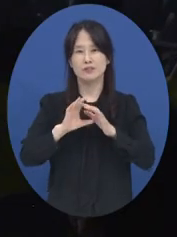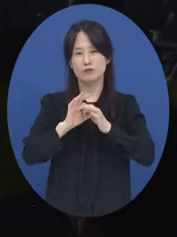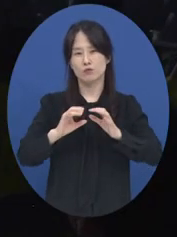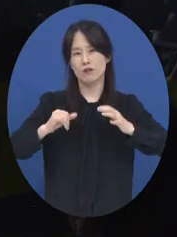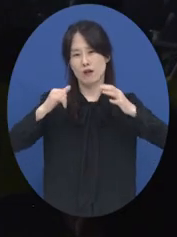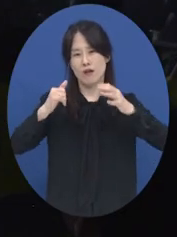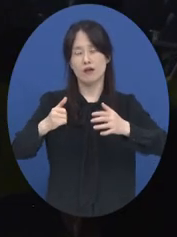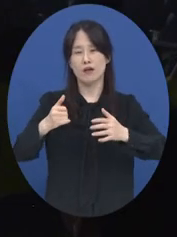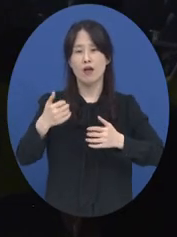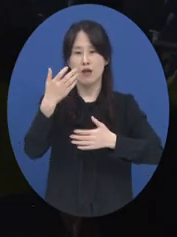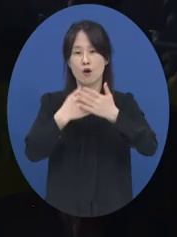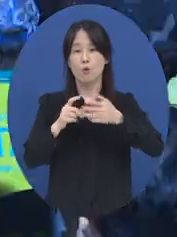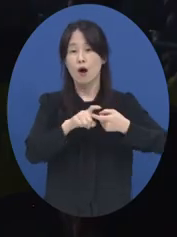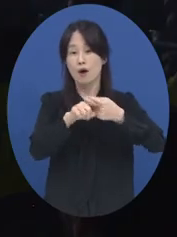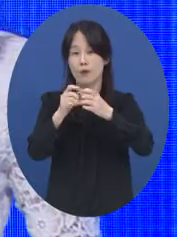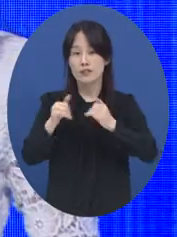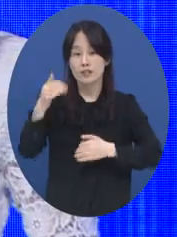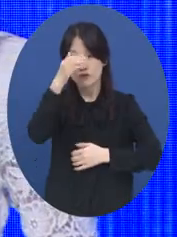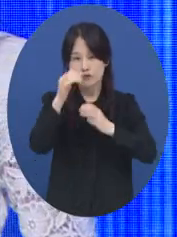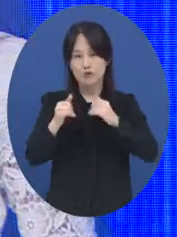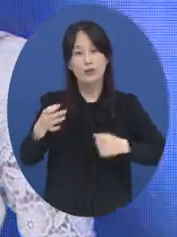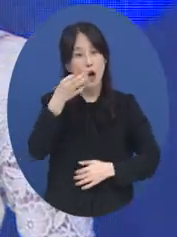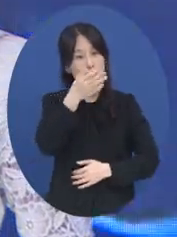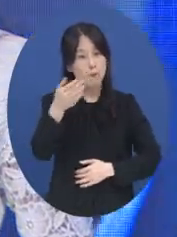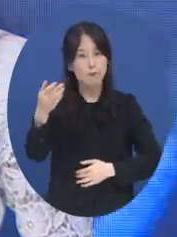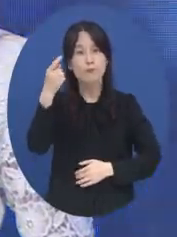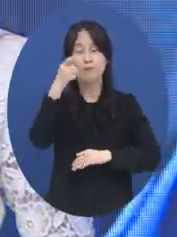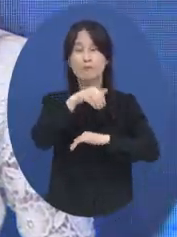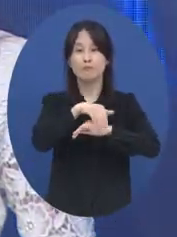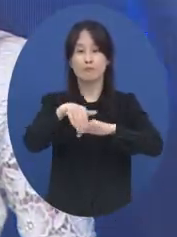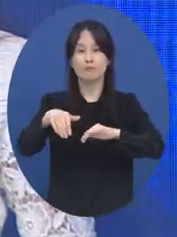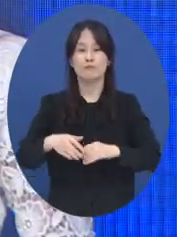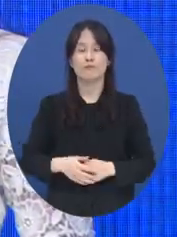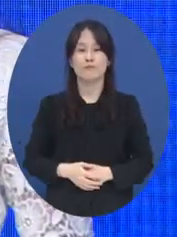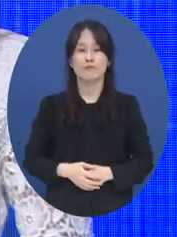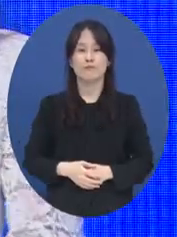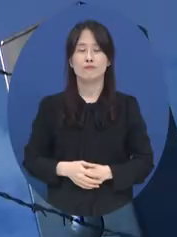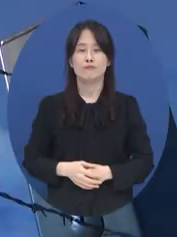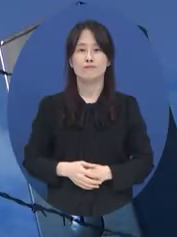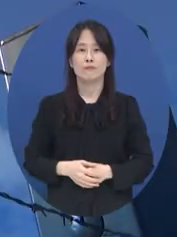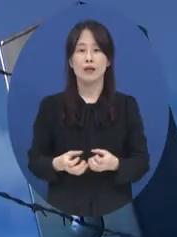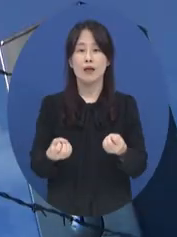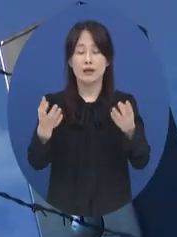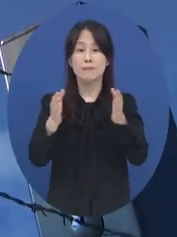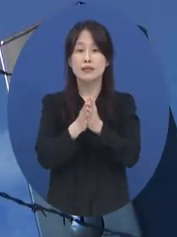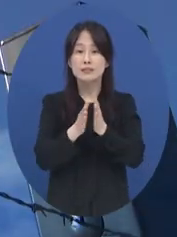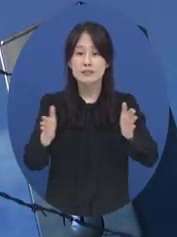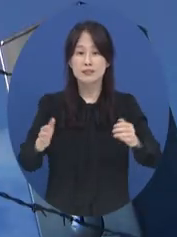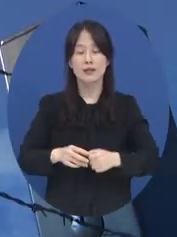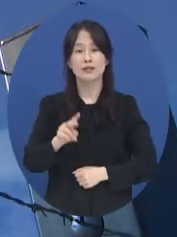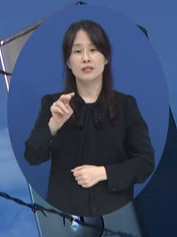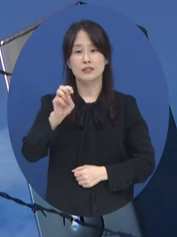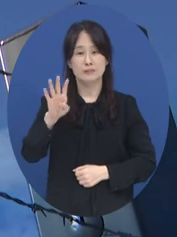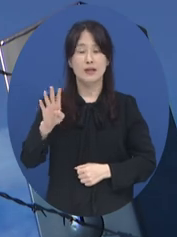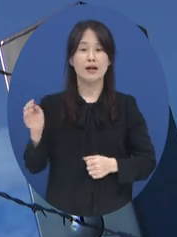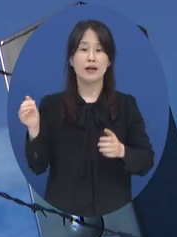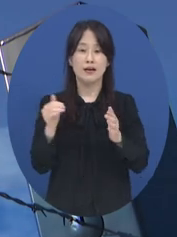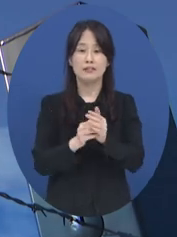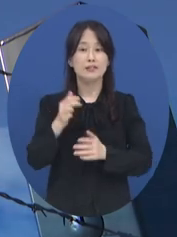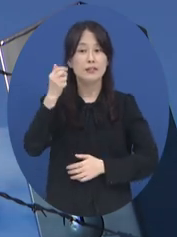세계 영화 관계자와 관객들 앞에 생중계될 예정입니다. 이 개막식을 시작으로